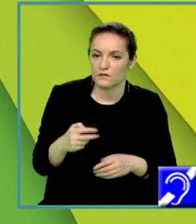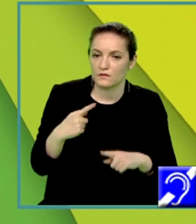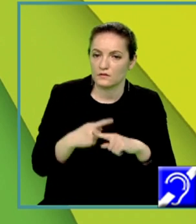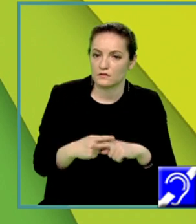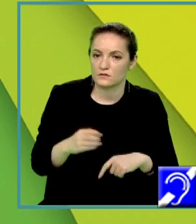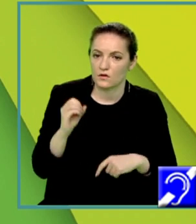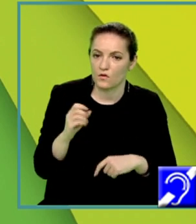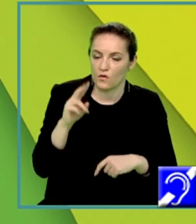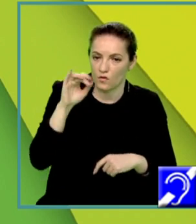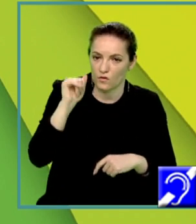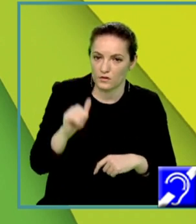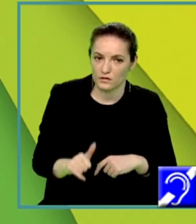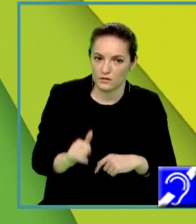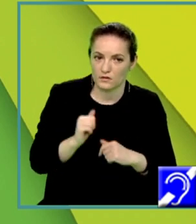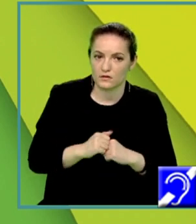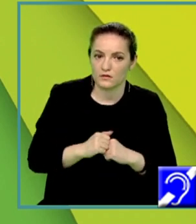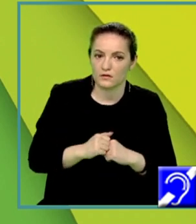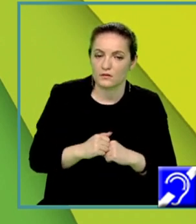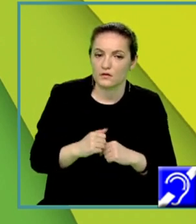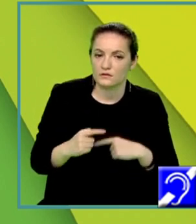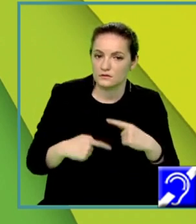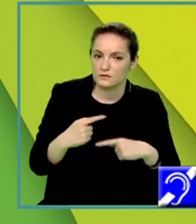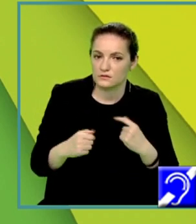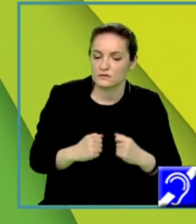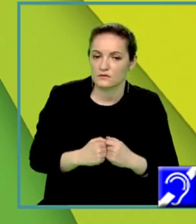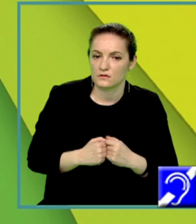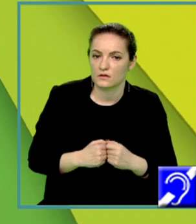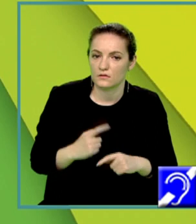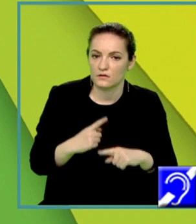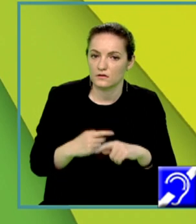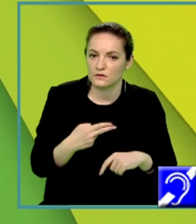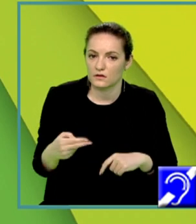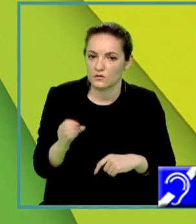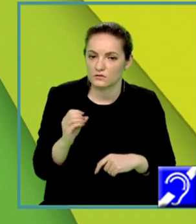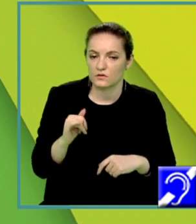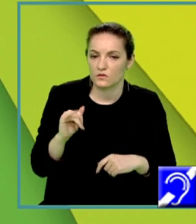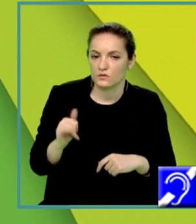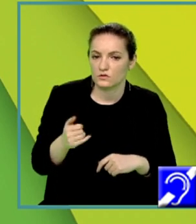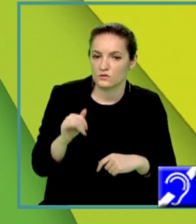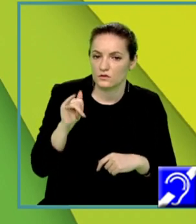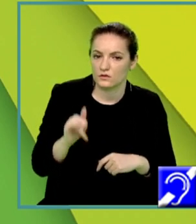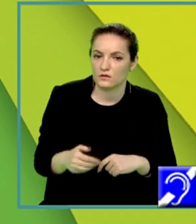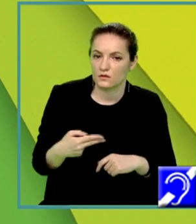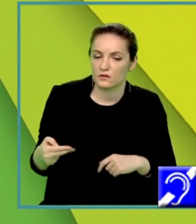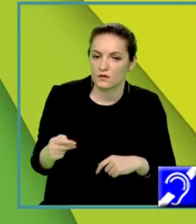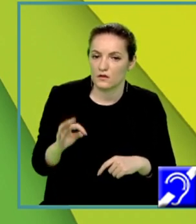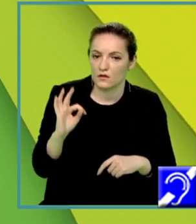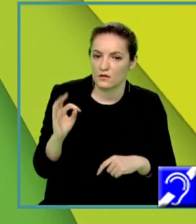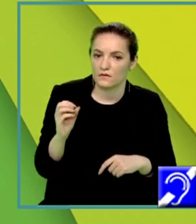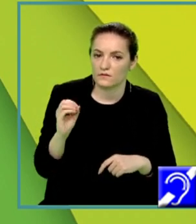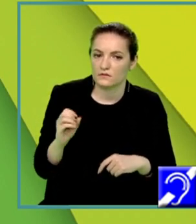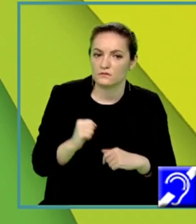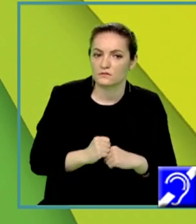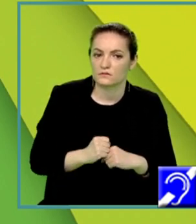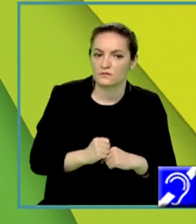OY a sistemului de axe de coordonate sunt x egal cu 0 și Y atunci va fi f de 0, ceea ce ne